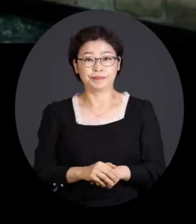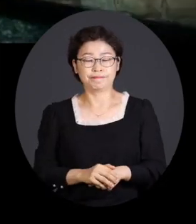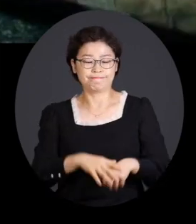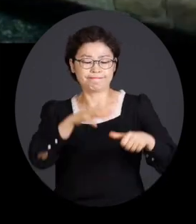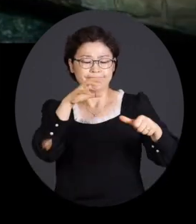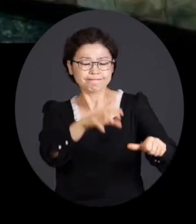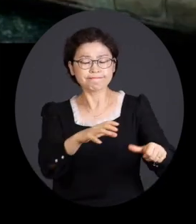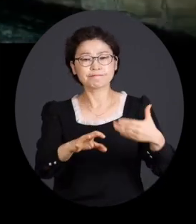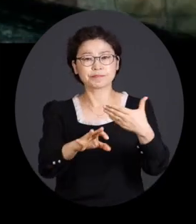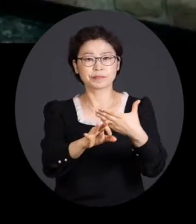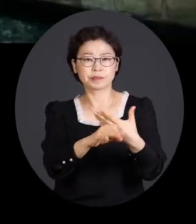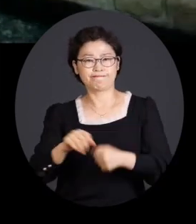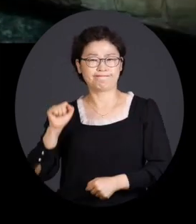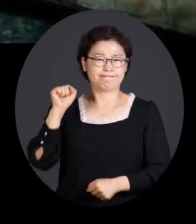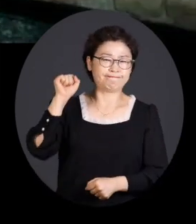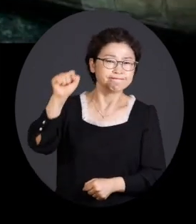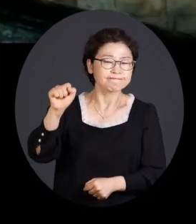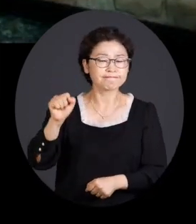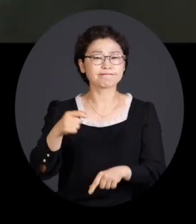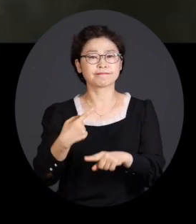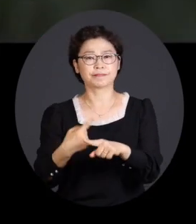비한 항쟁이다.